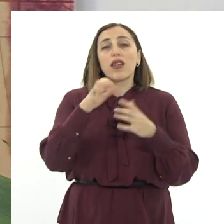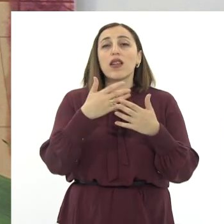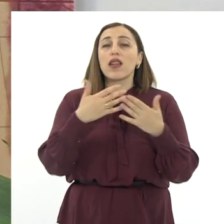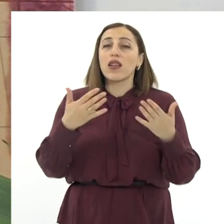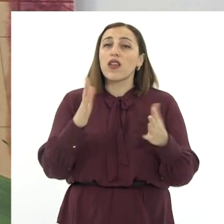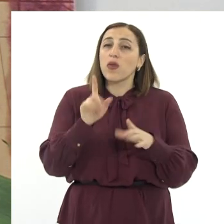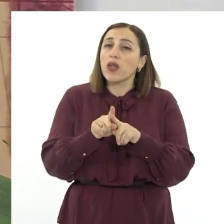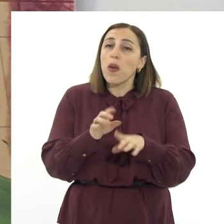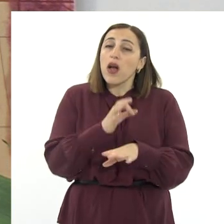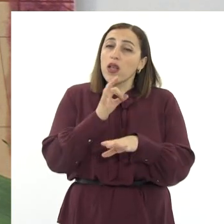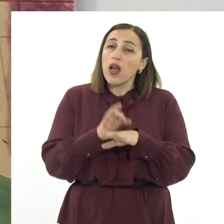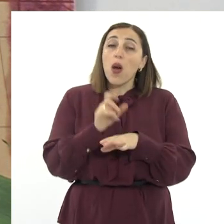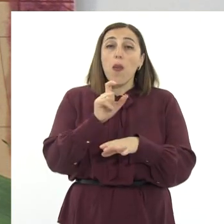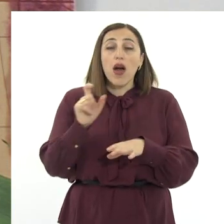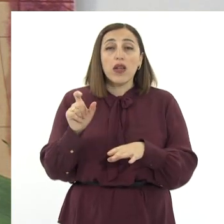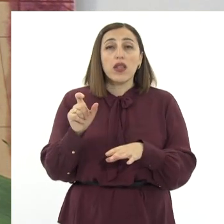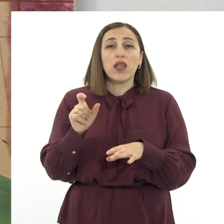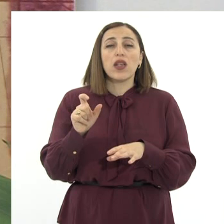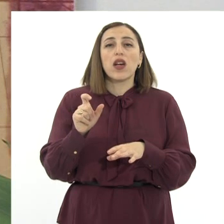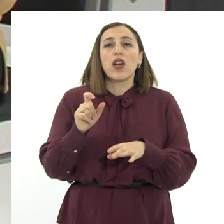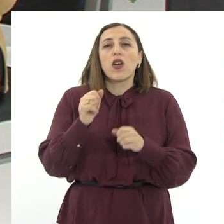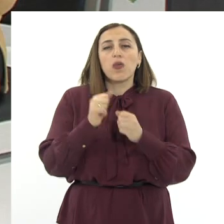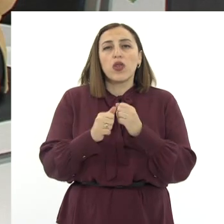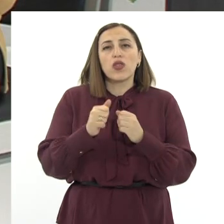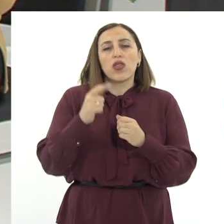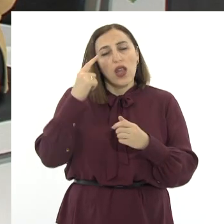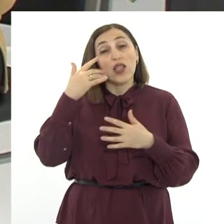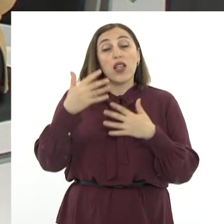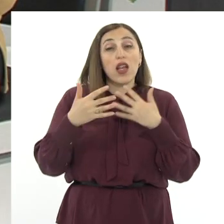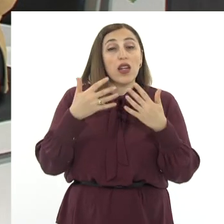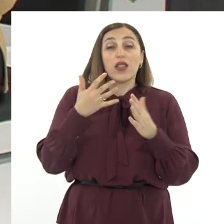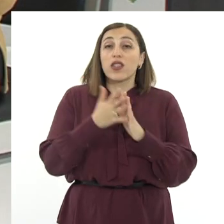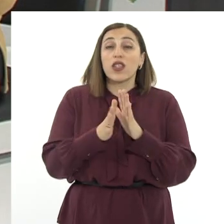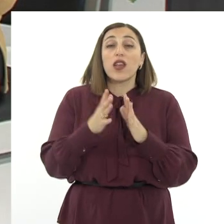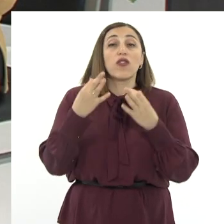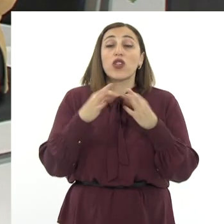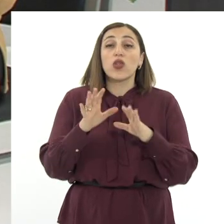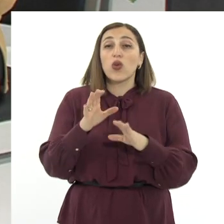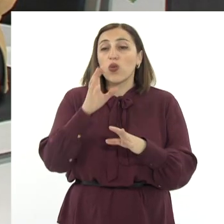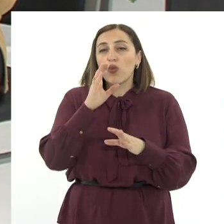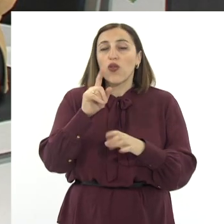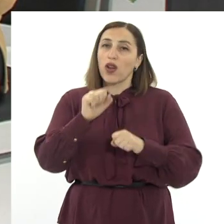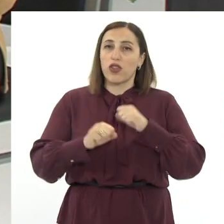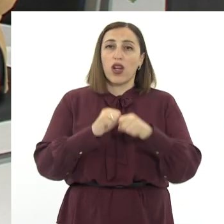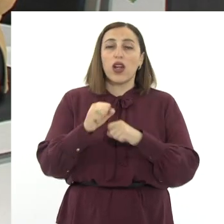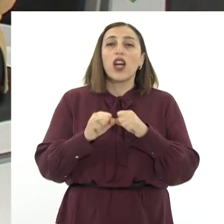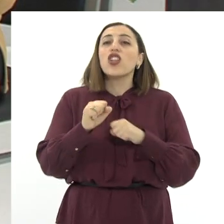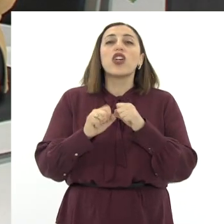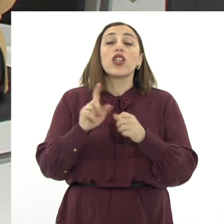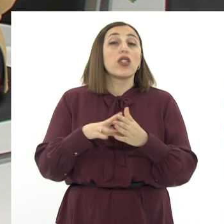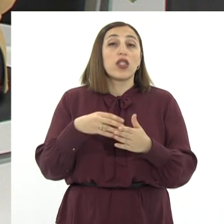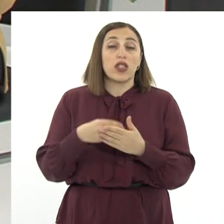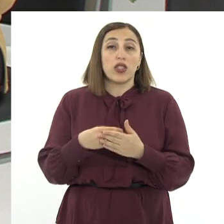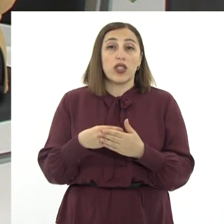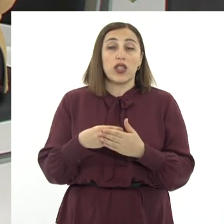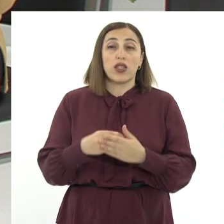եւ պատասխանատու։ Մարդիկ շատ անգամ շփոթվում են եւ թույլ չեն տալիս շանը չարություն անել։ Ինչ բան